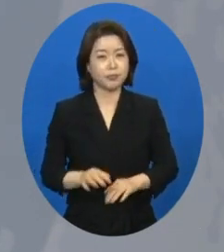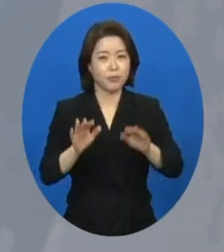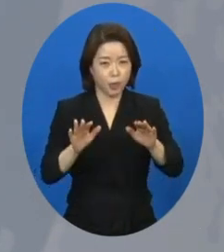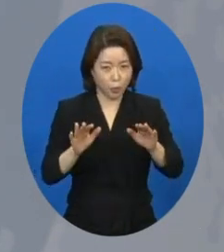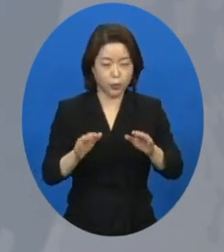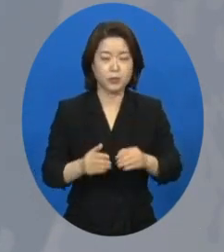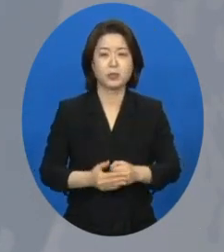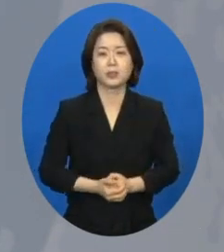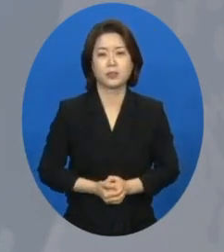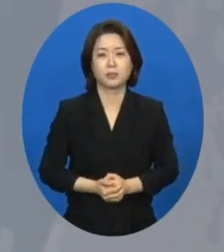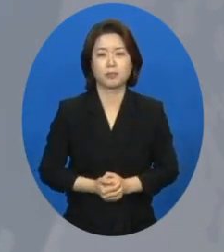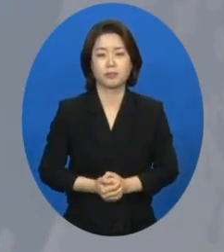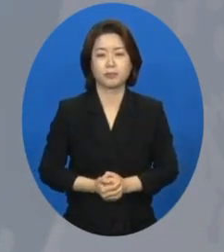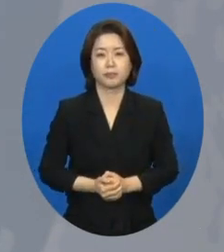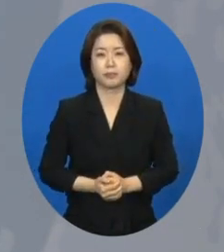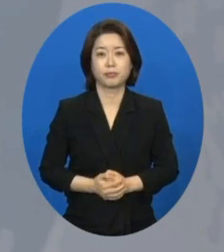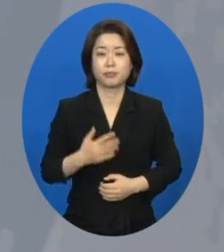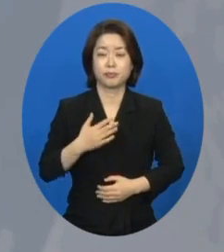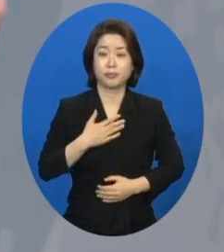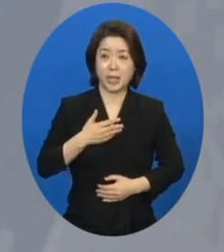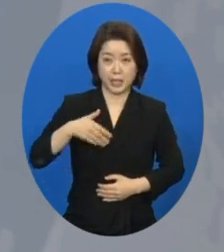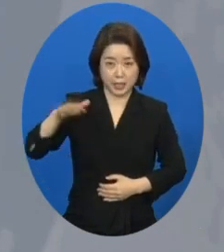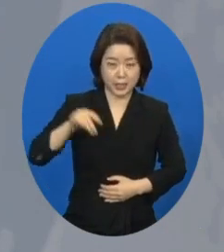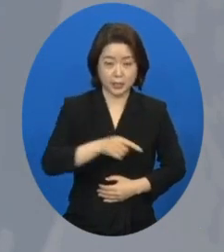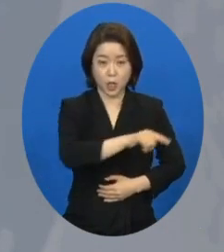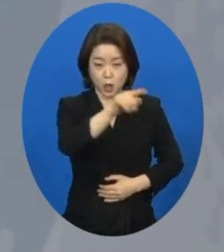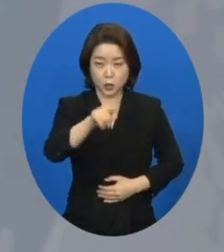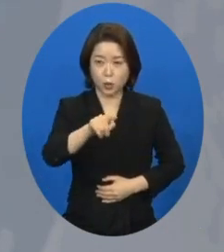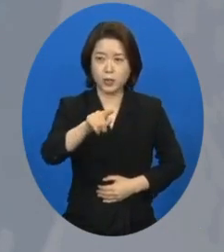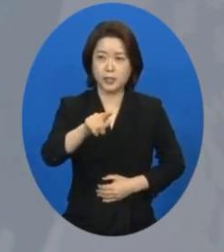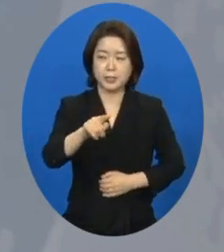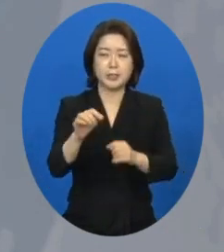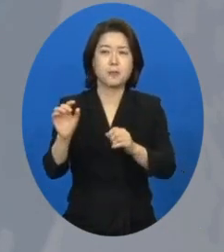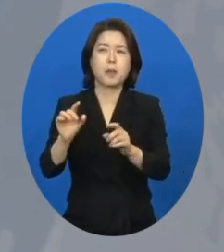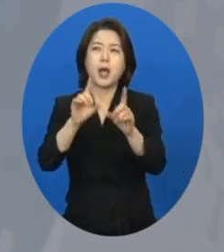오늘은 내가 이제 가서 너희들을 위해 처소를 예비하러 간다.